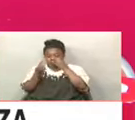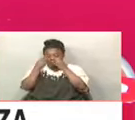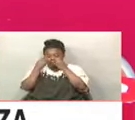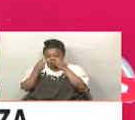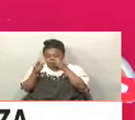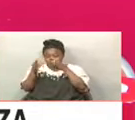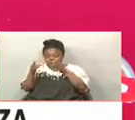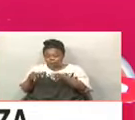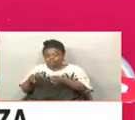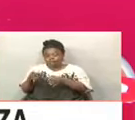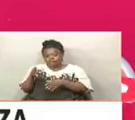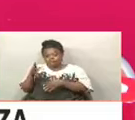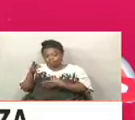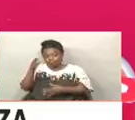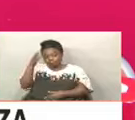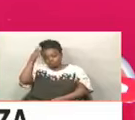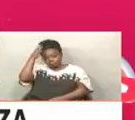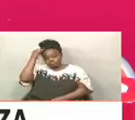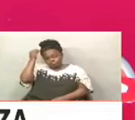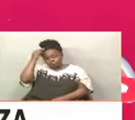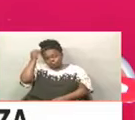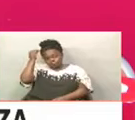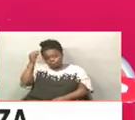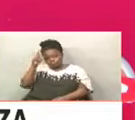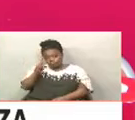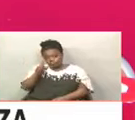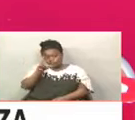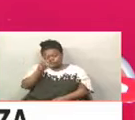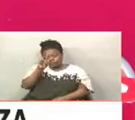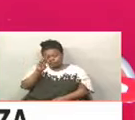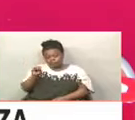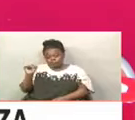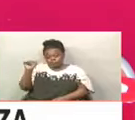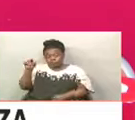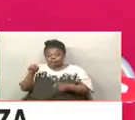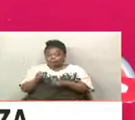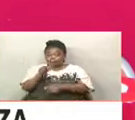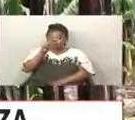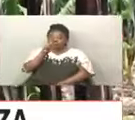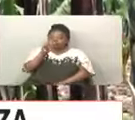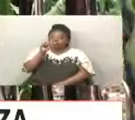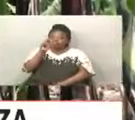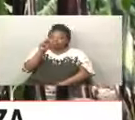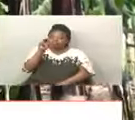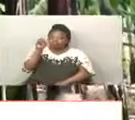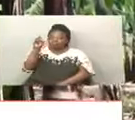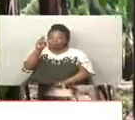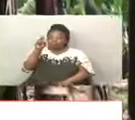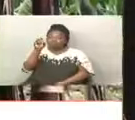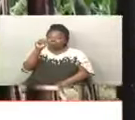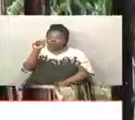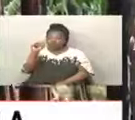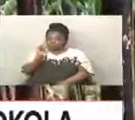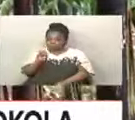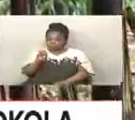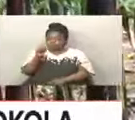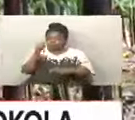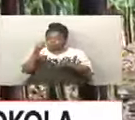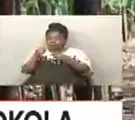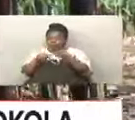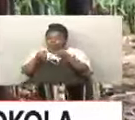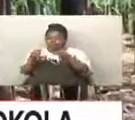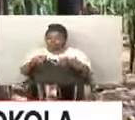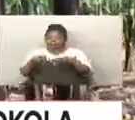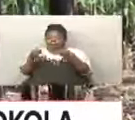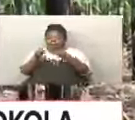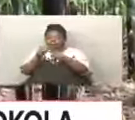Group, ekitebe kya Budaki mu ggwanga, KLM Airlines ne Cowdays. Lero nga tuongera okutuusaako